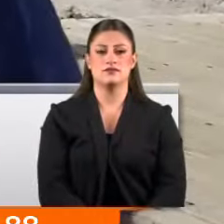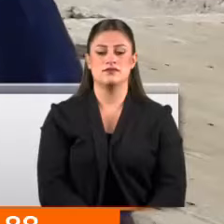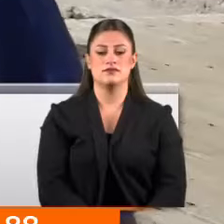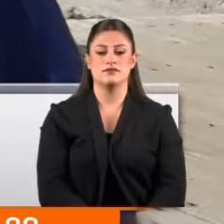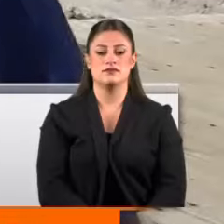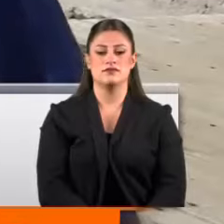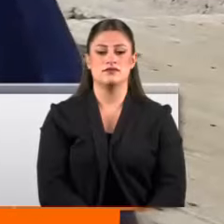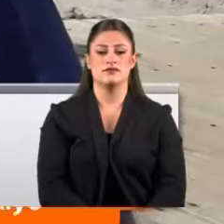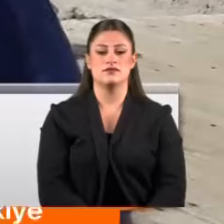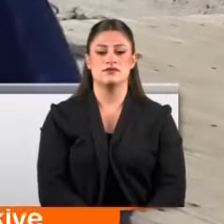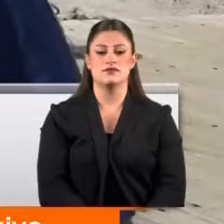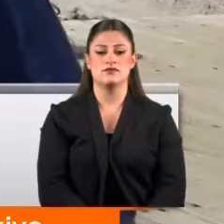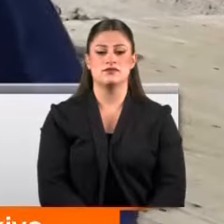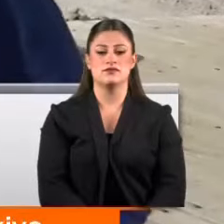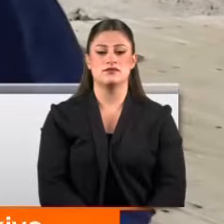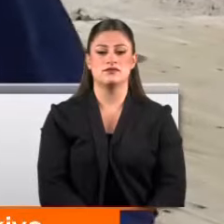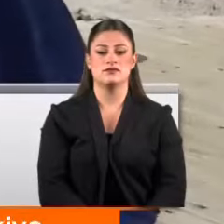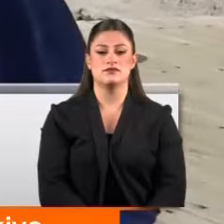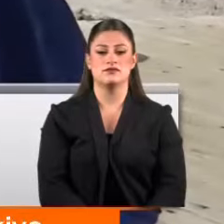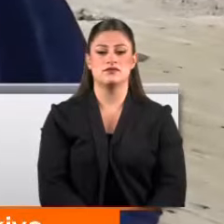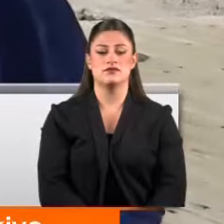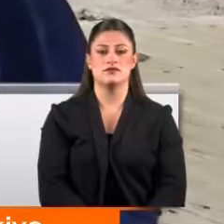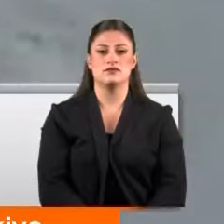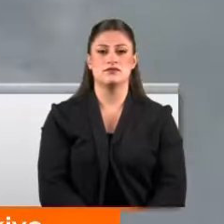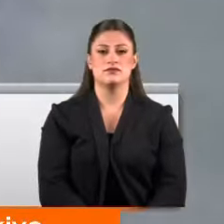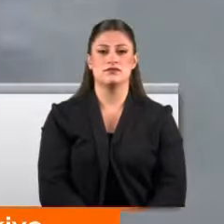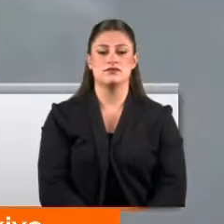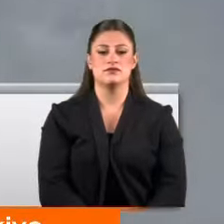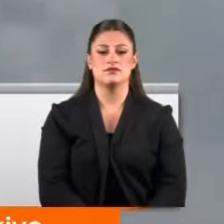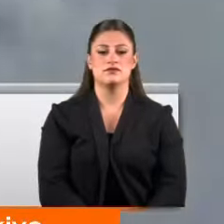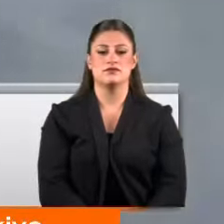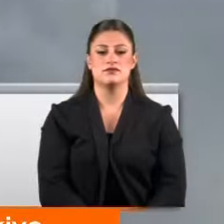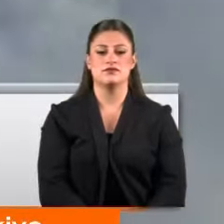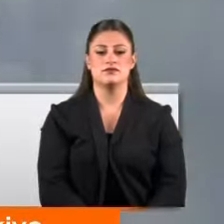insanın göbeğinde yüzmeyi alışkanlık haline getirmiş.